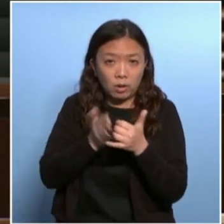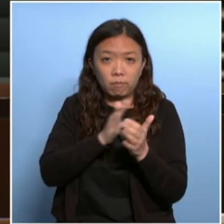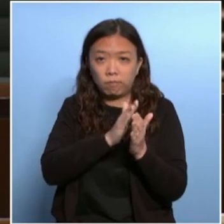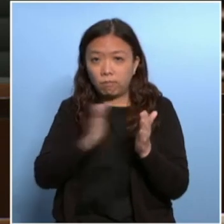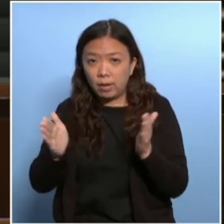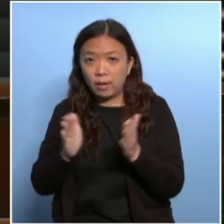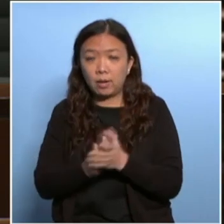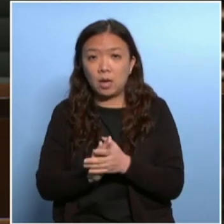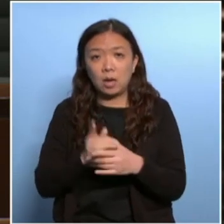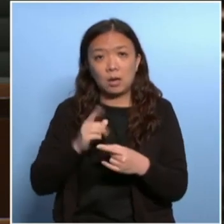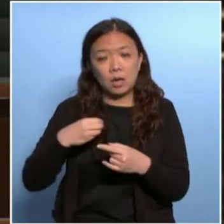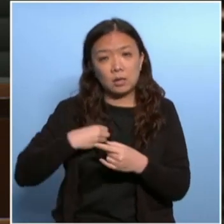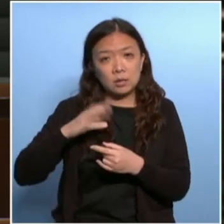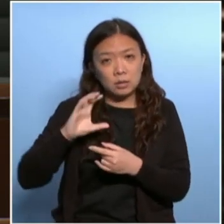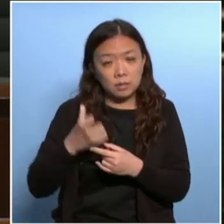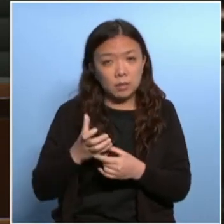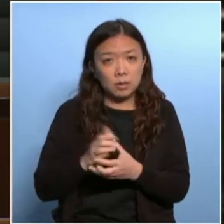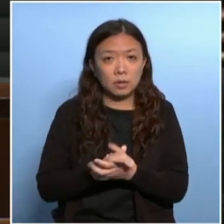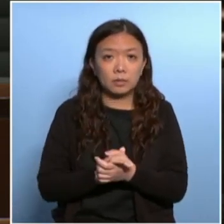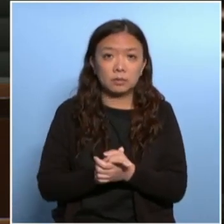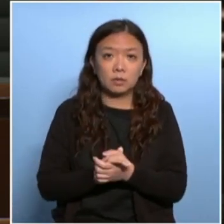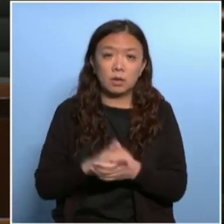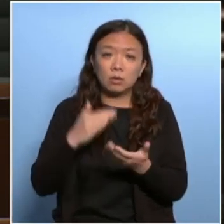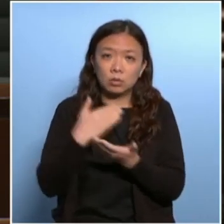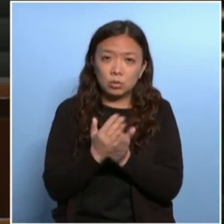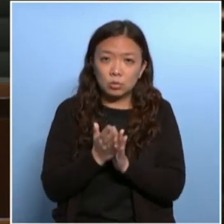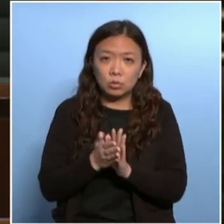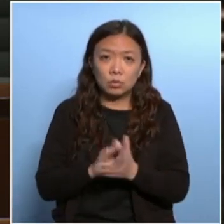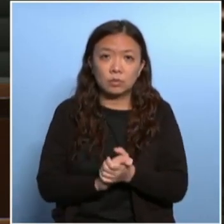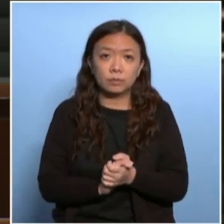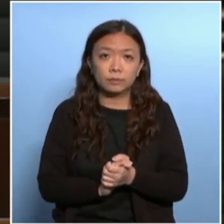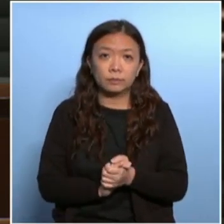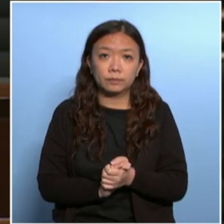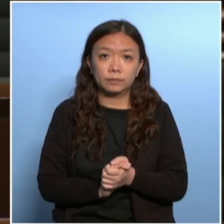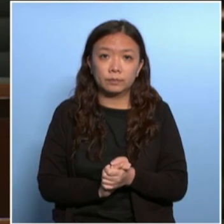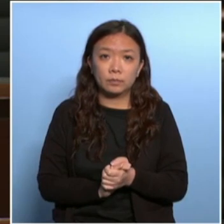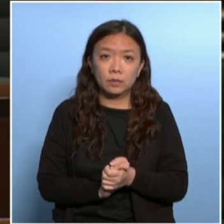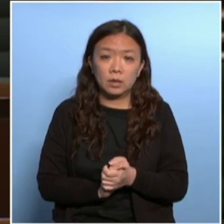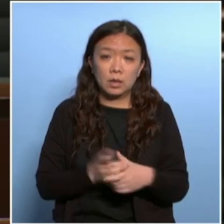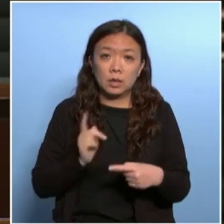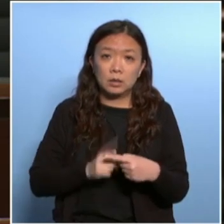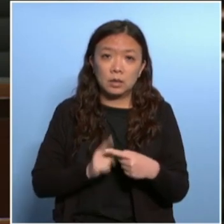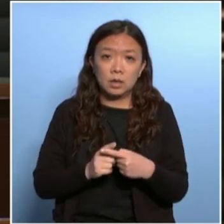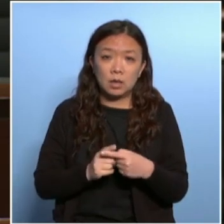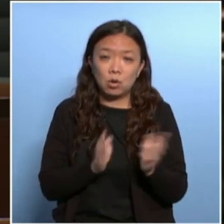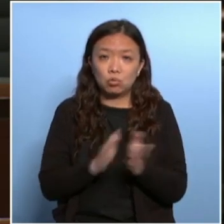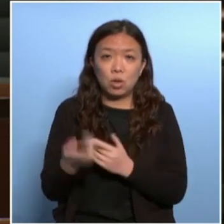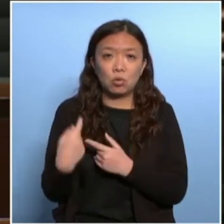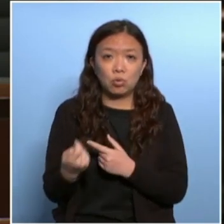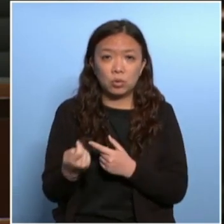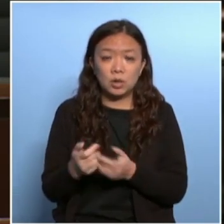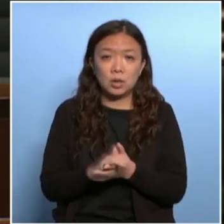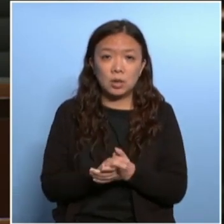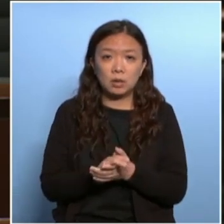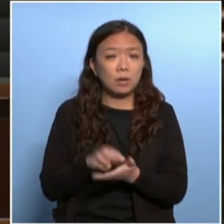上、心理上很多事她都未必是能夠容易地呢去處理越來越多的壓